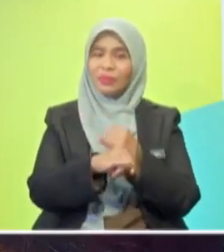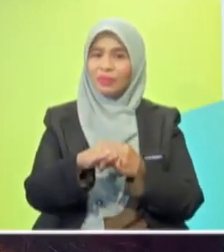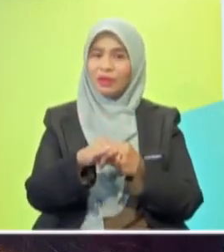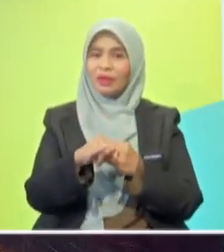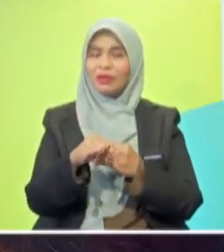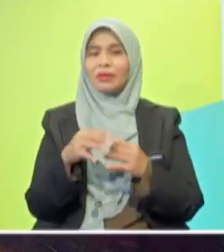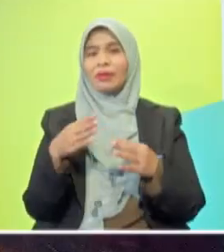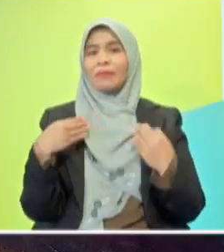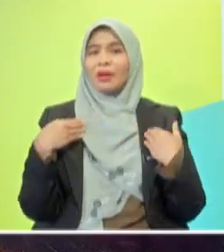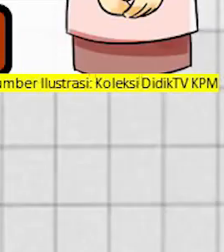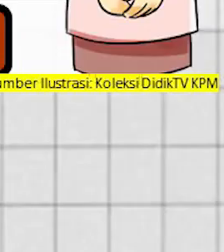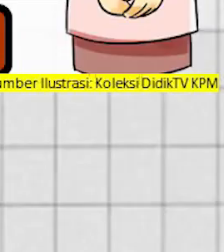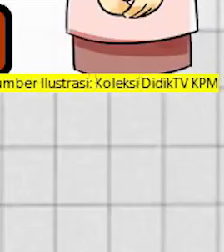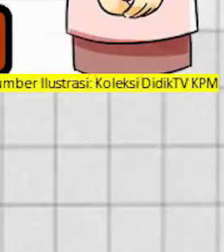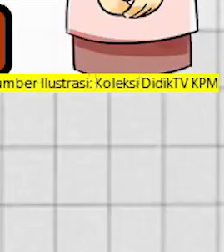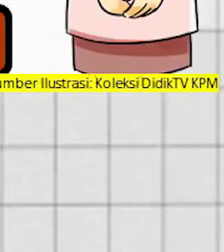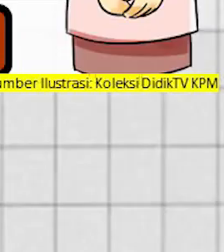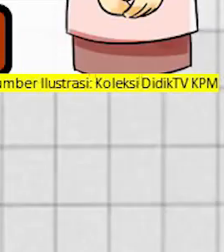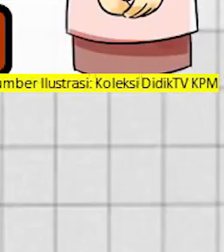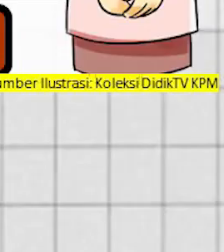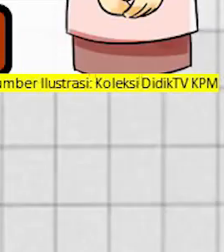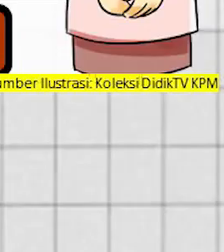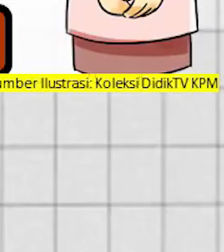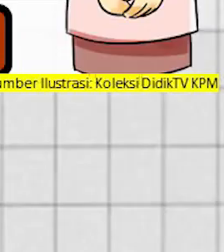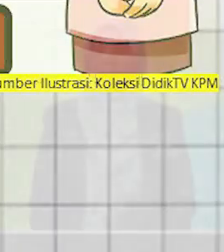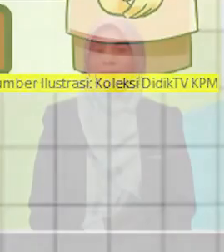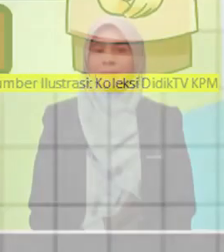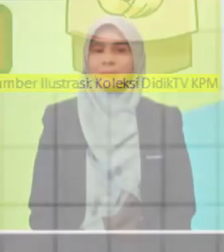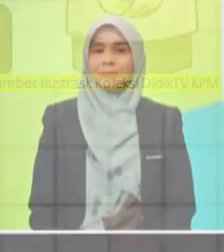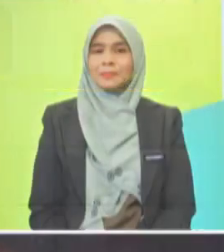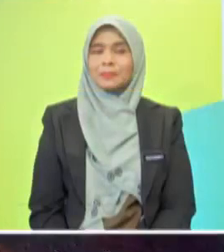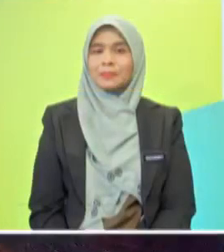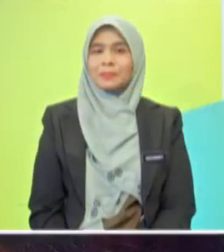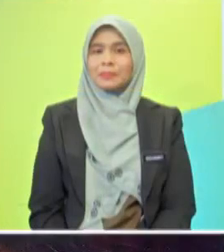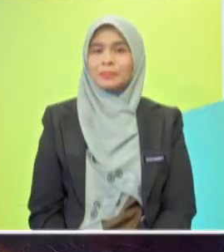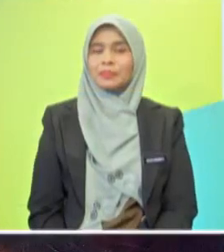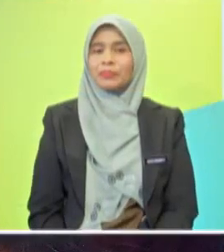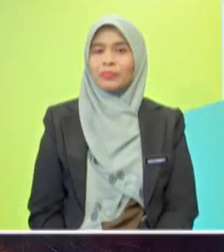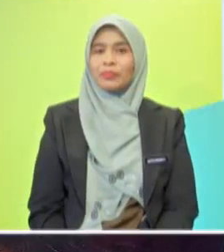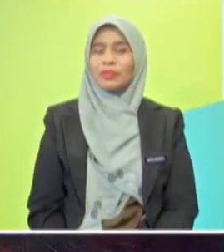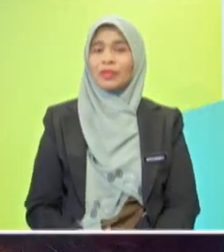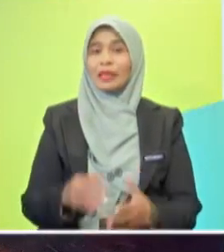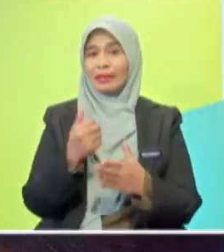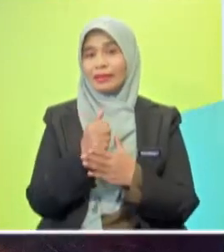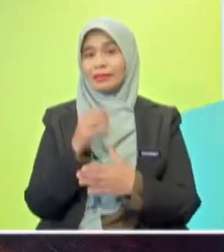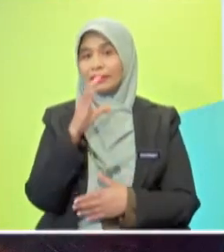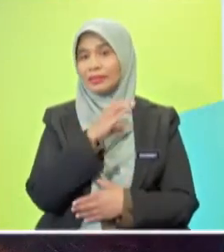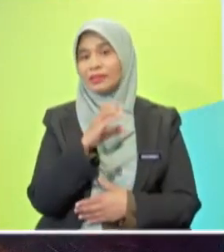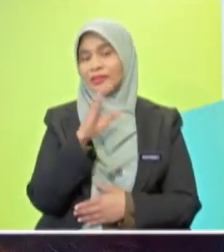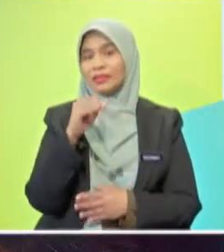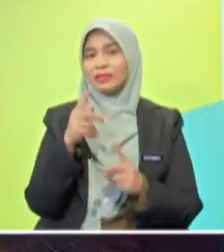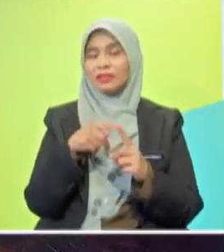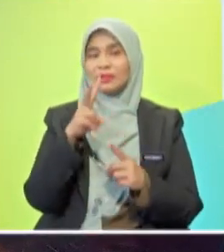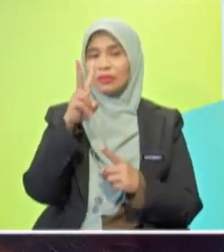murid-murid ustazah pun pakai yang semua menutup aurat. Okey. Antara ciri-ciri yang kedua, yang pertama tadi menutup aurat.